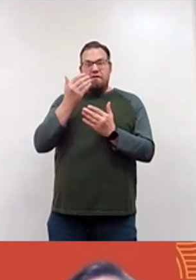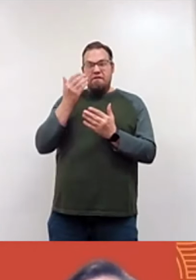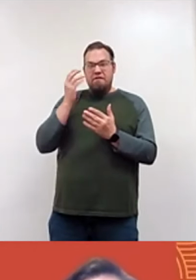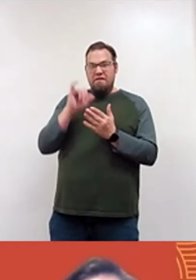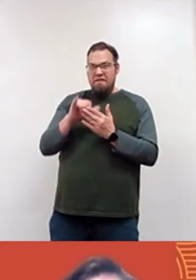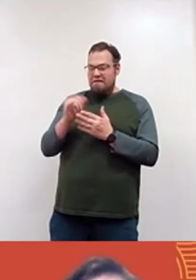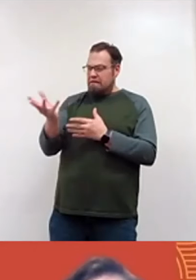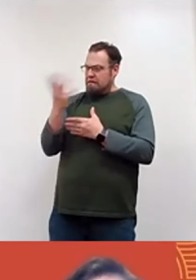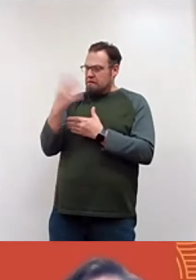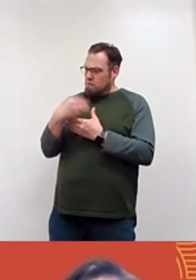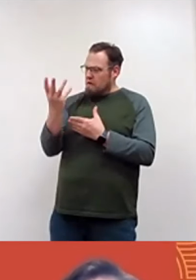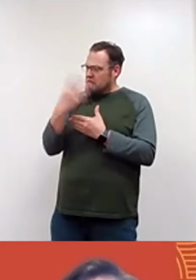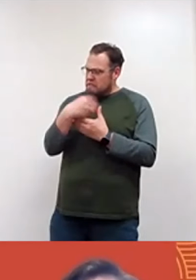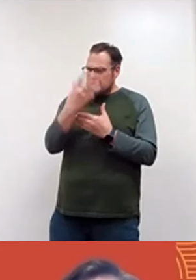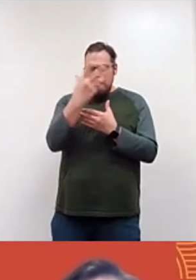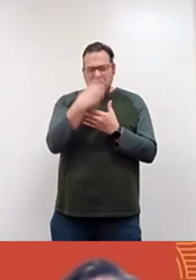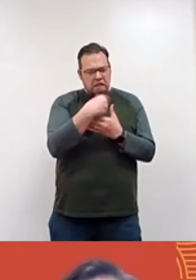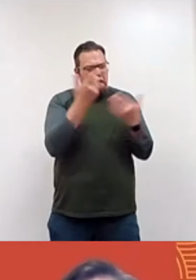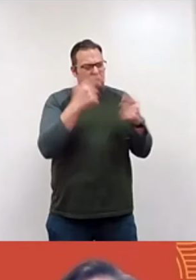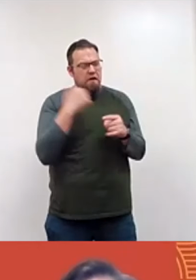into us, and when we encounter somebody, those things kind of like take over us. And it's